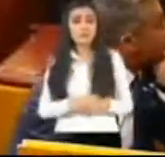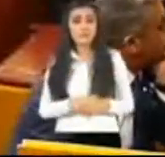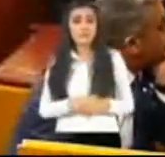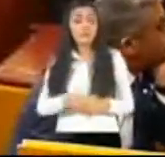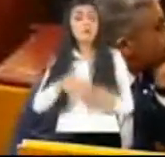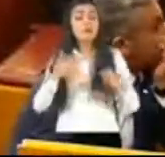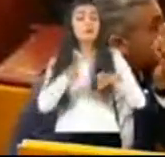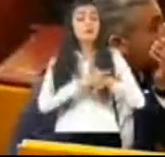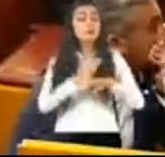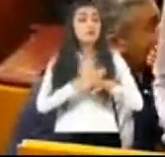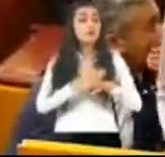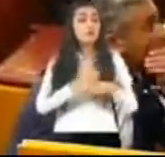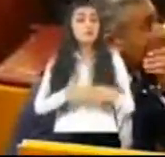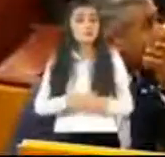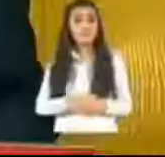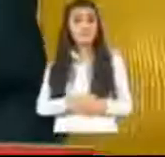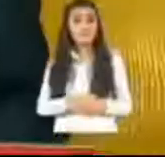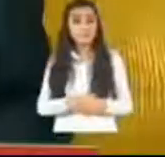Çünkü